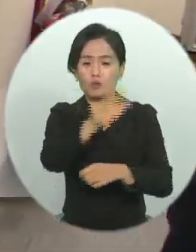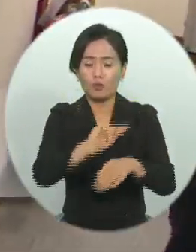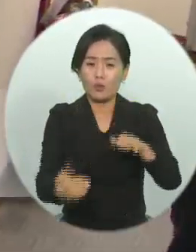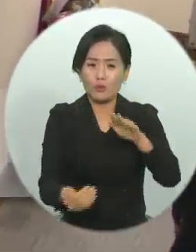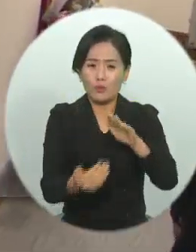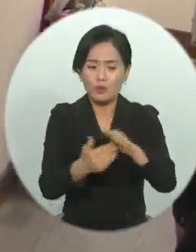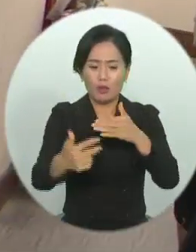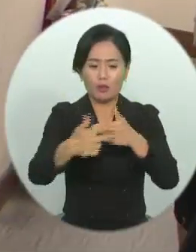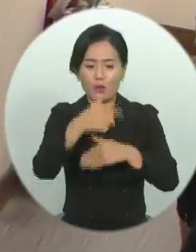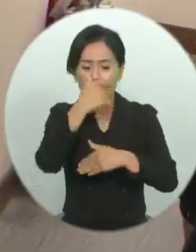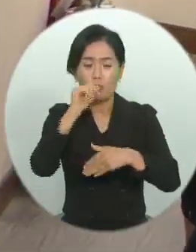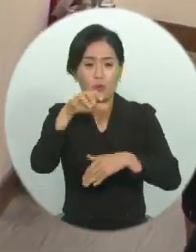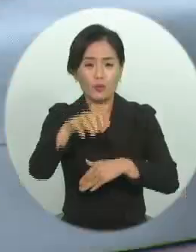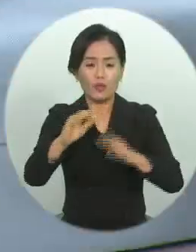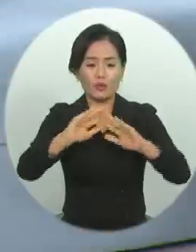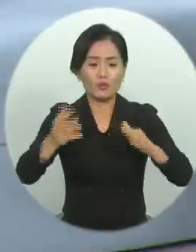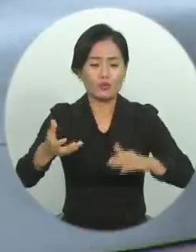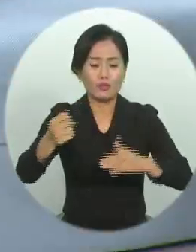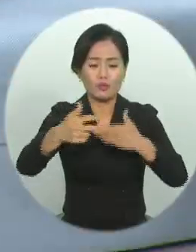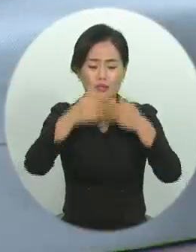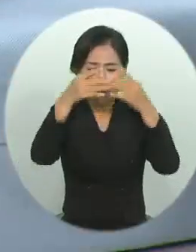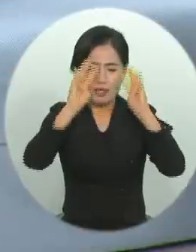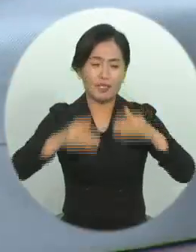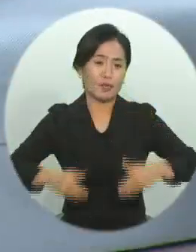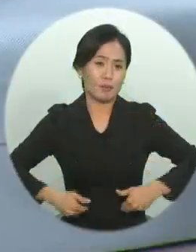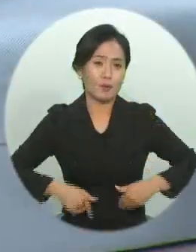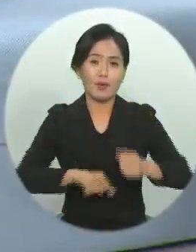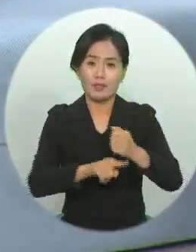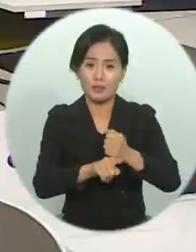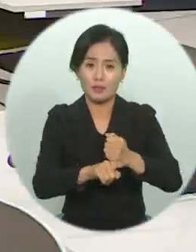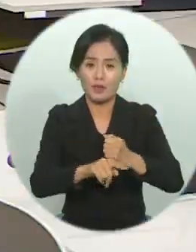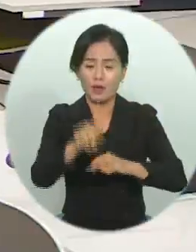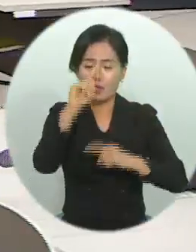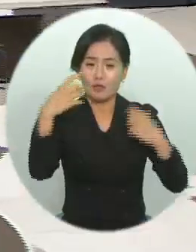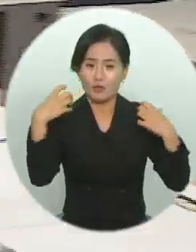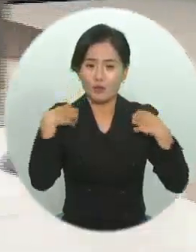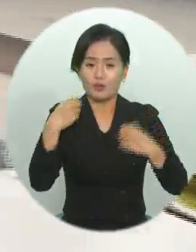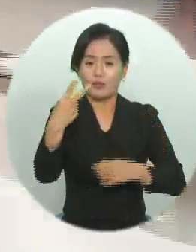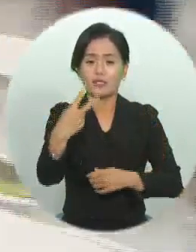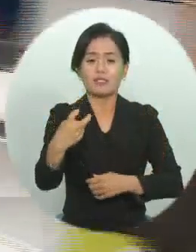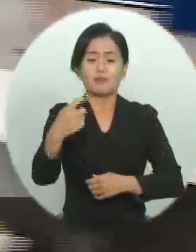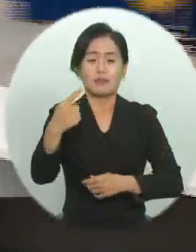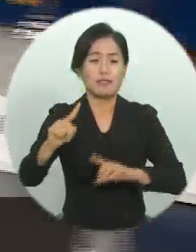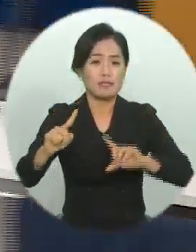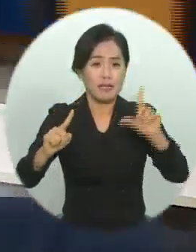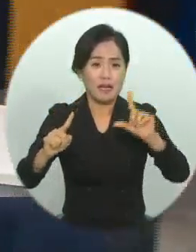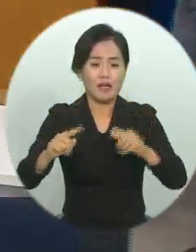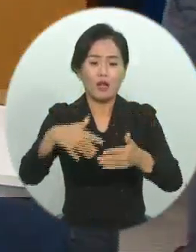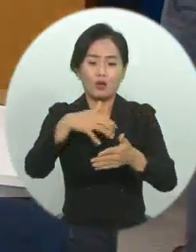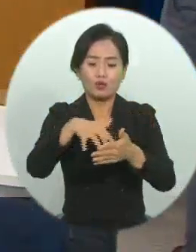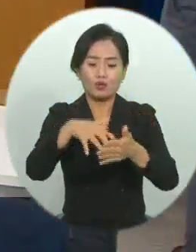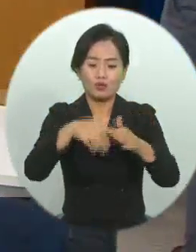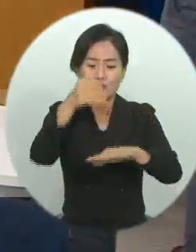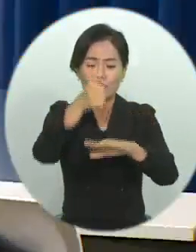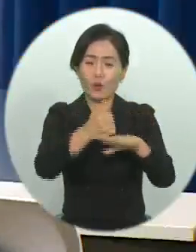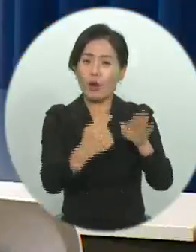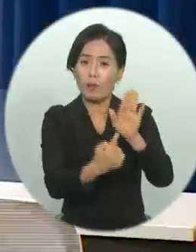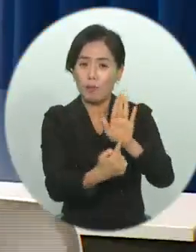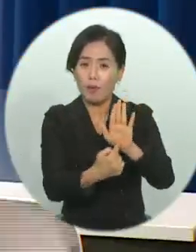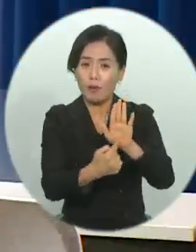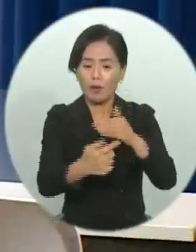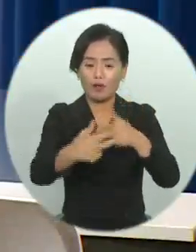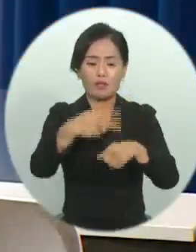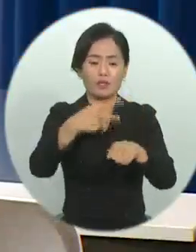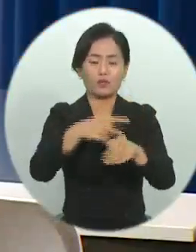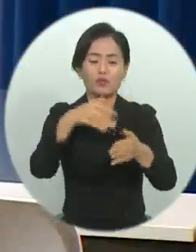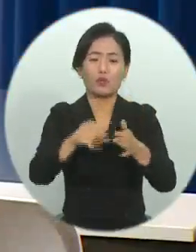의료 취약지인 전남에 국립의대가 필요한 이유입니다. 정부는 지난 21일 의과대학 정원 수요 조사 결과를 발표하고 의사